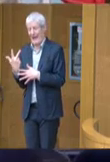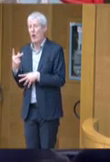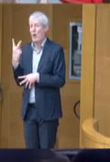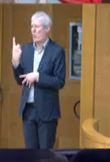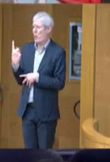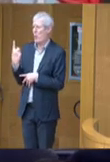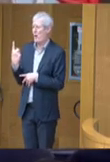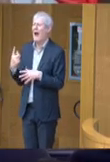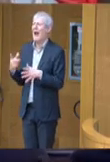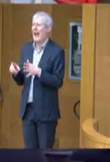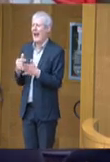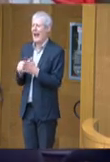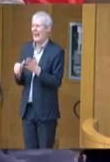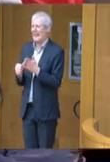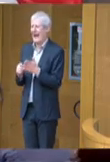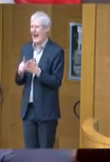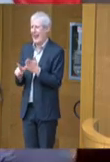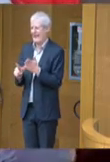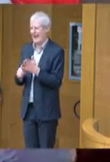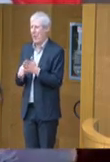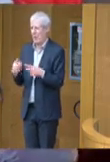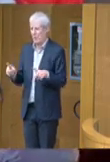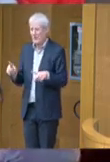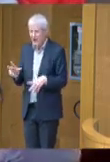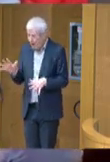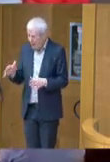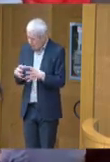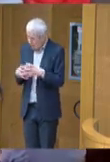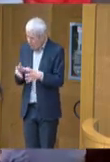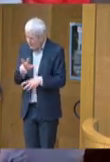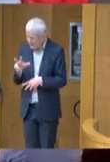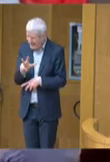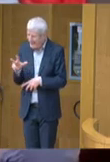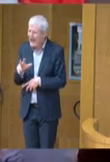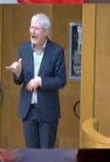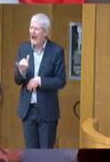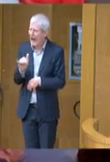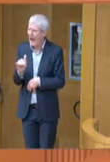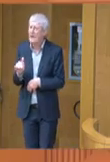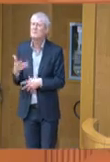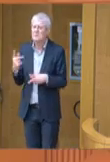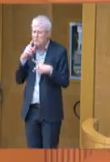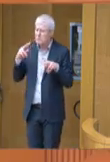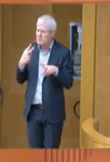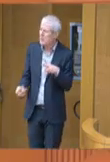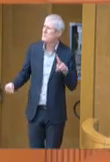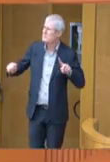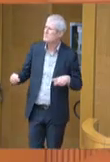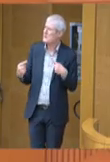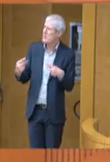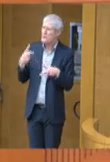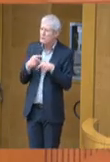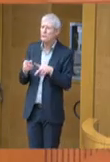una di lettere e di musica. Si tratta di un gruppo di 33 ragazzi che hanno accettato la sfida di provare a mettere in